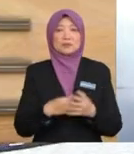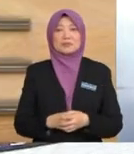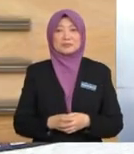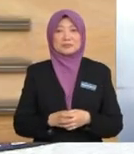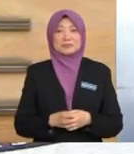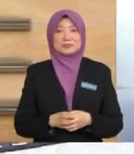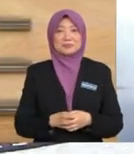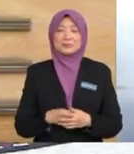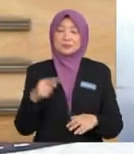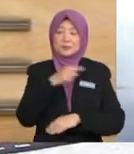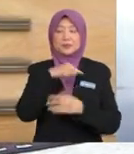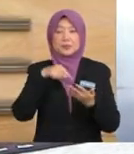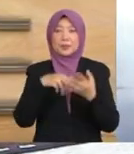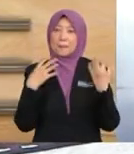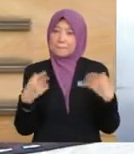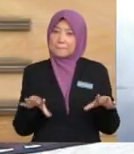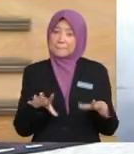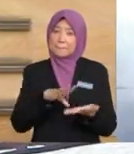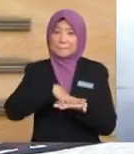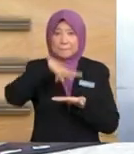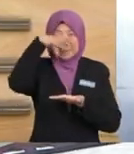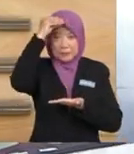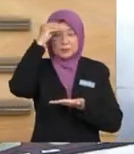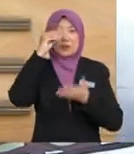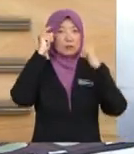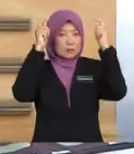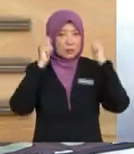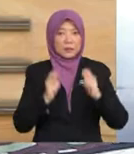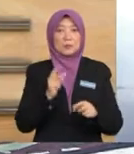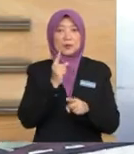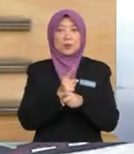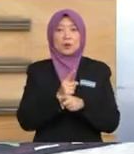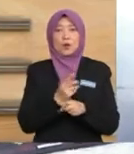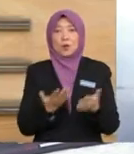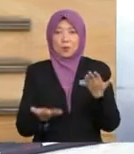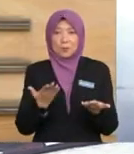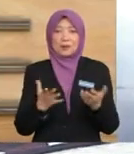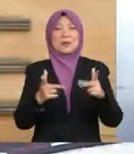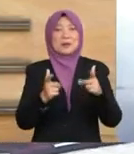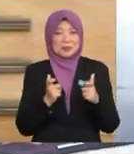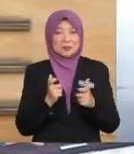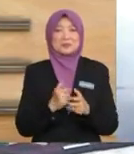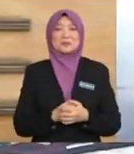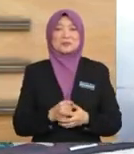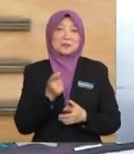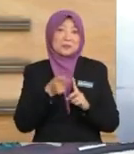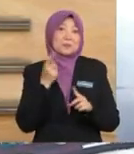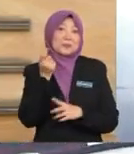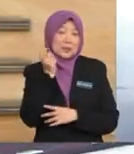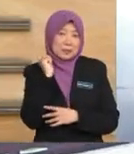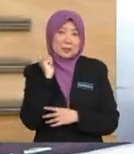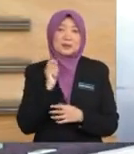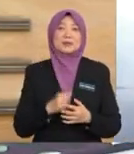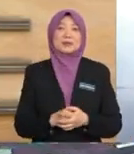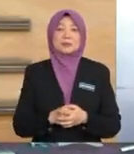dapat teknik yang betul. Mungkin dia laju sikitlah. InsyaAllah. Okey. Cikgu, sebenarnya